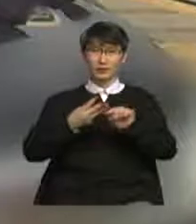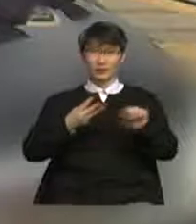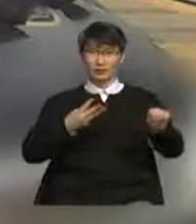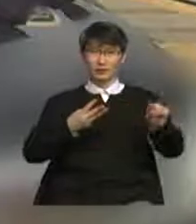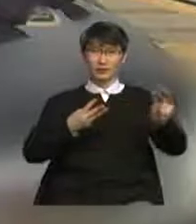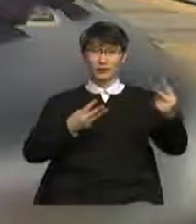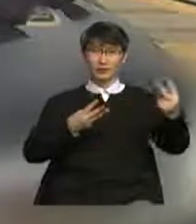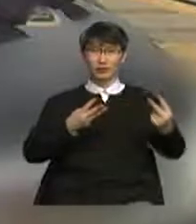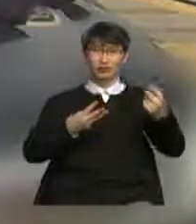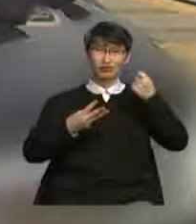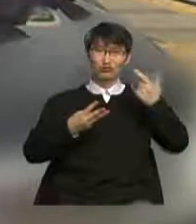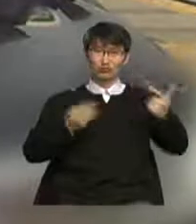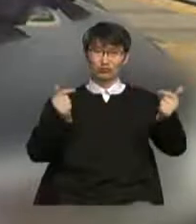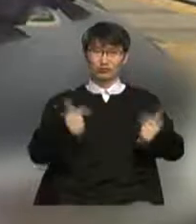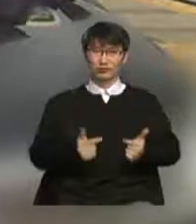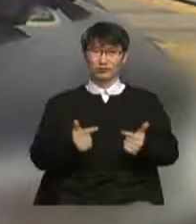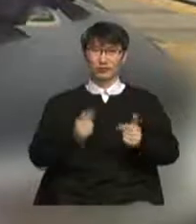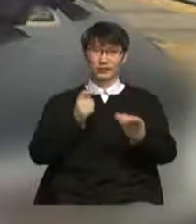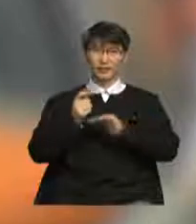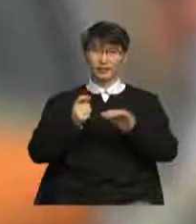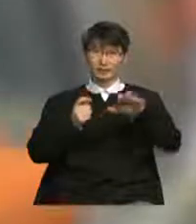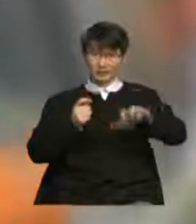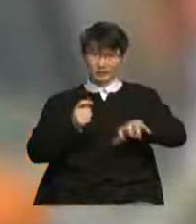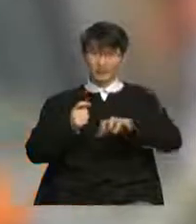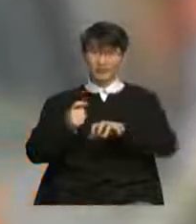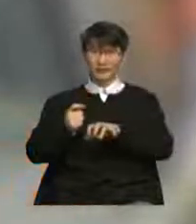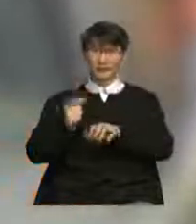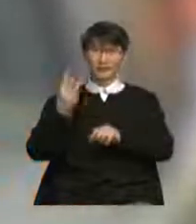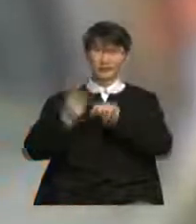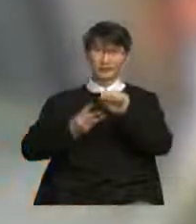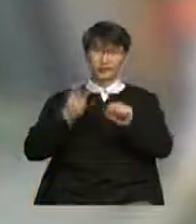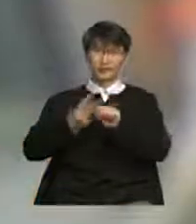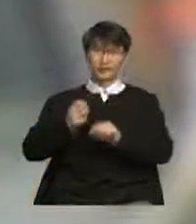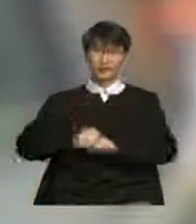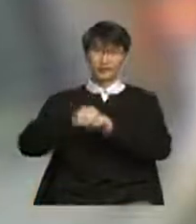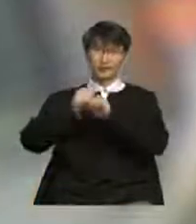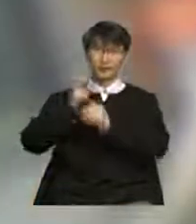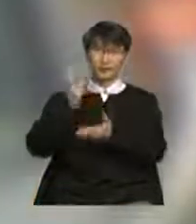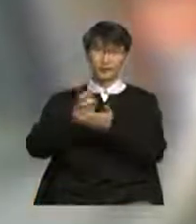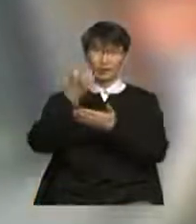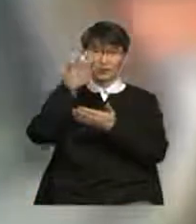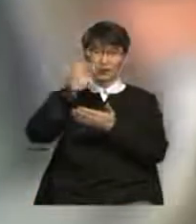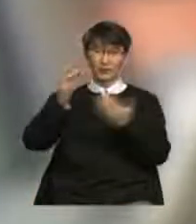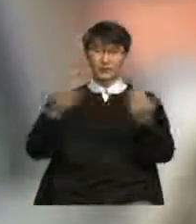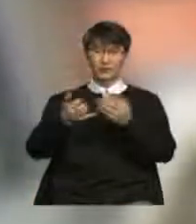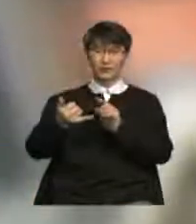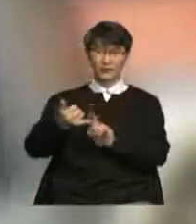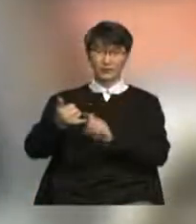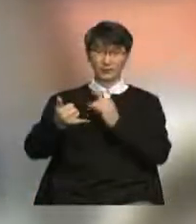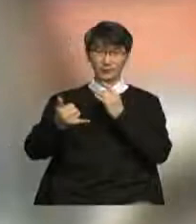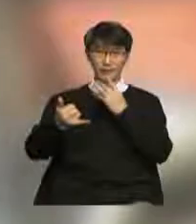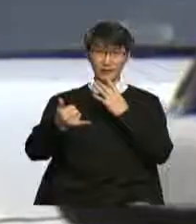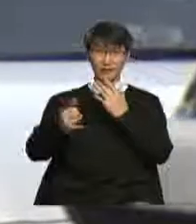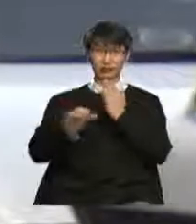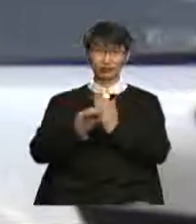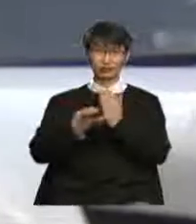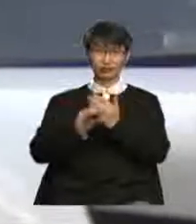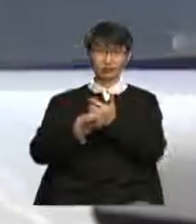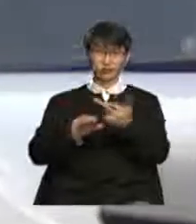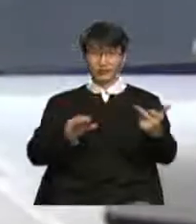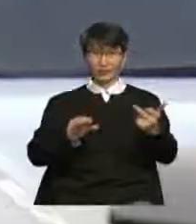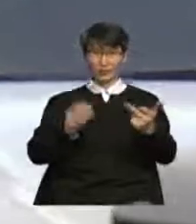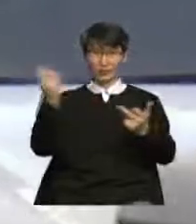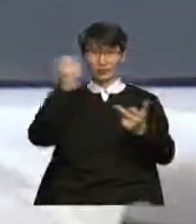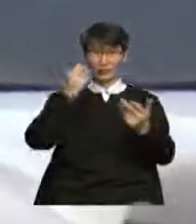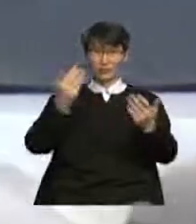완화했습니다. 또 그동안 택시업계에선 3년의 경력을 쌓은 법인 택시 사업자에게만 중형에서 대형과